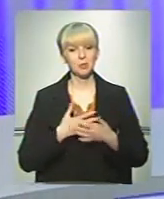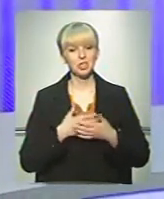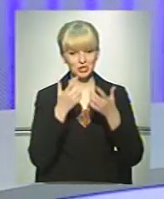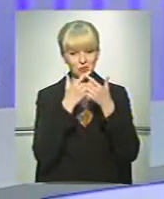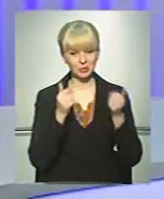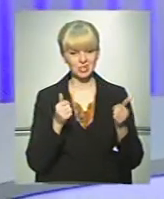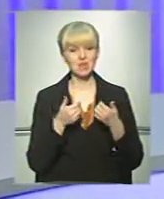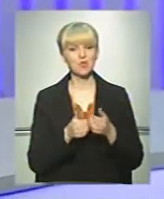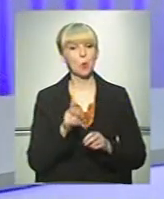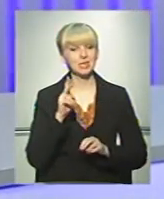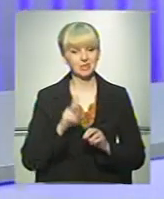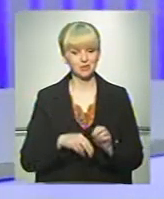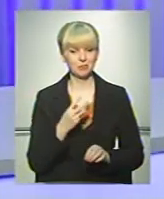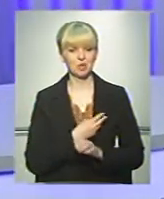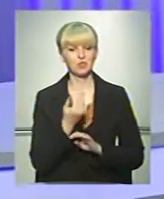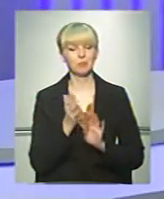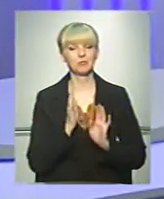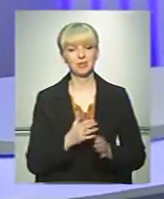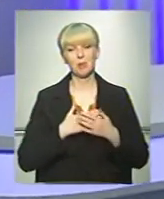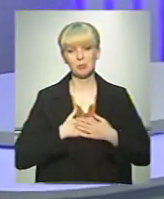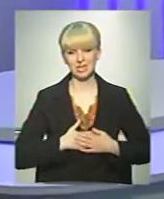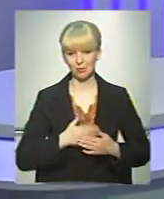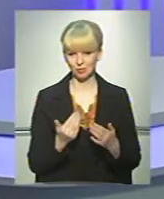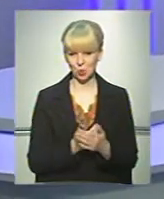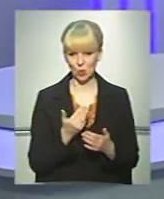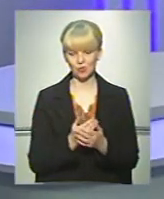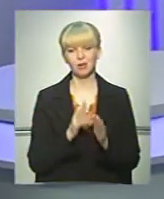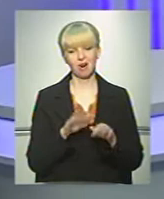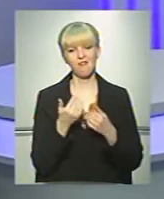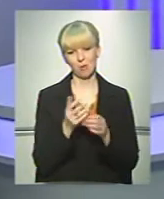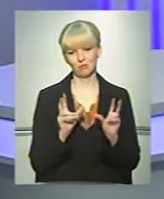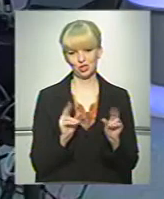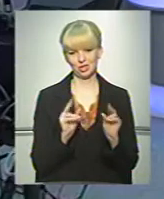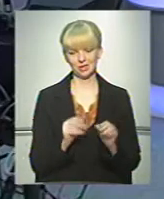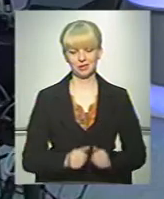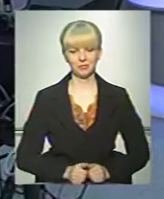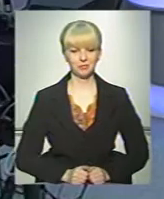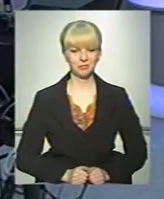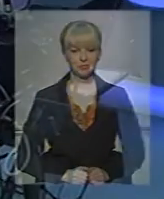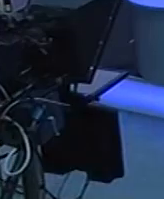інформаційний випуск завершено. Бажаю вам тільки приємних новин і хай вам щастить!